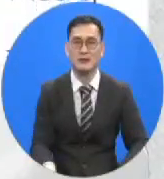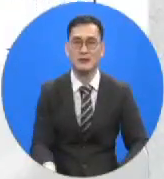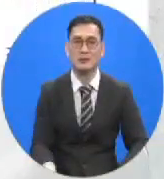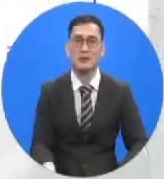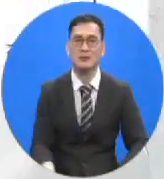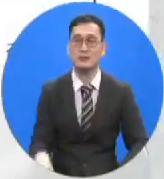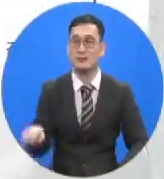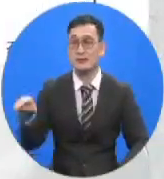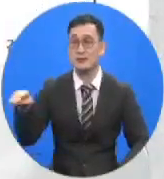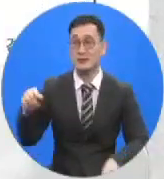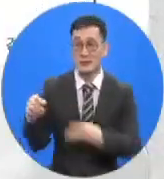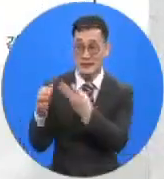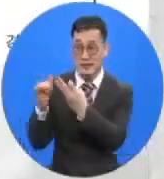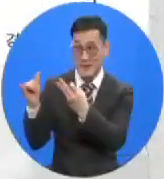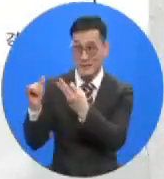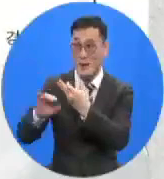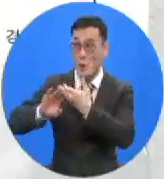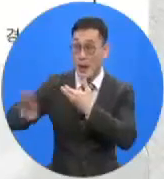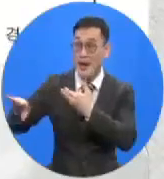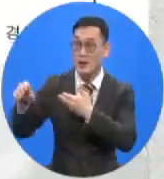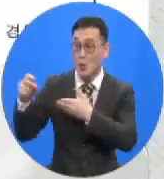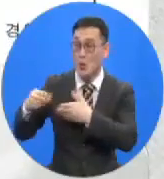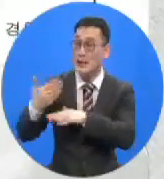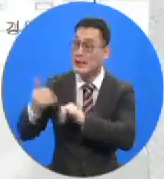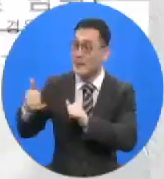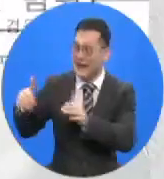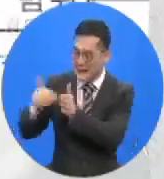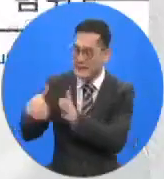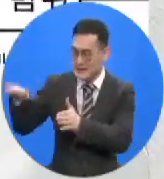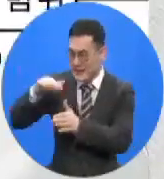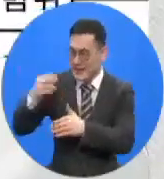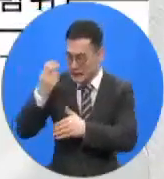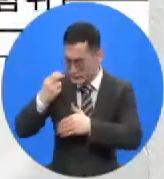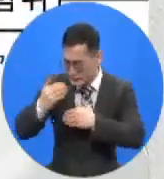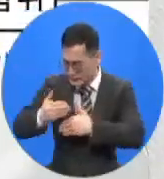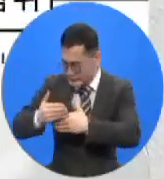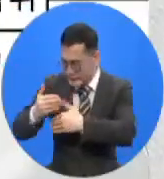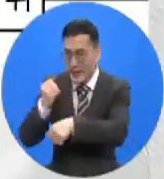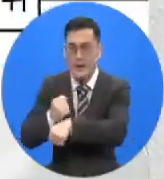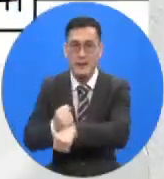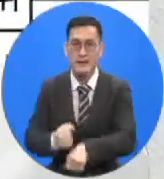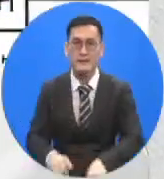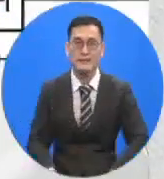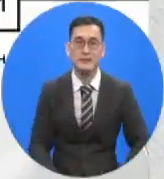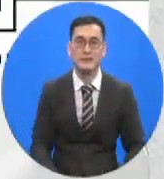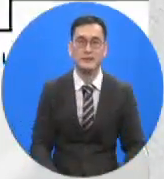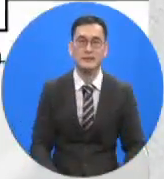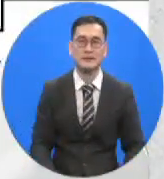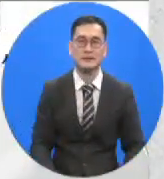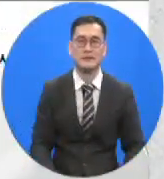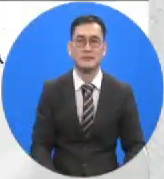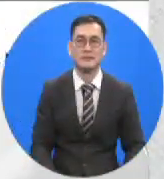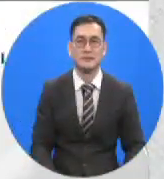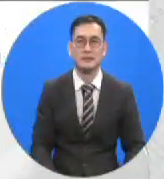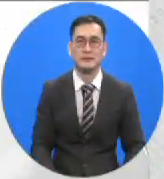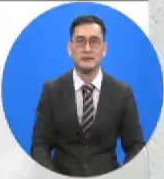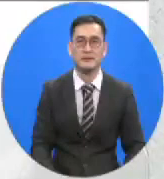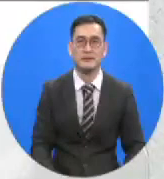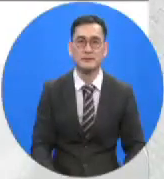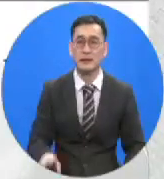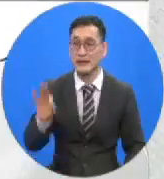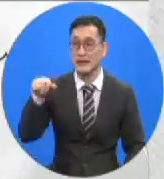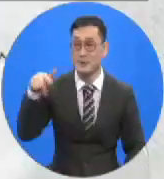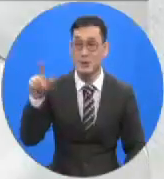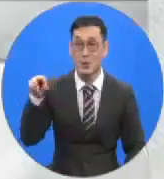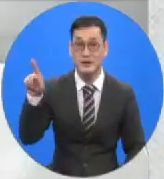관련자에 대해서도 순차적으로 수사를 마무리할 예정이다. 예. 여기에 나머지 관련자 중에 핵심이 바로 지금 임종석 비서실장